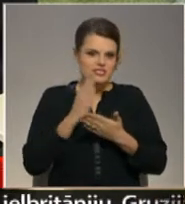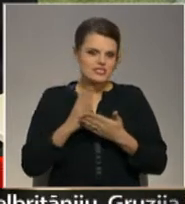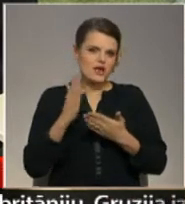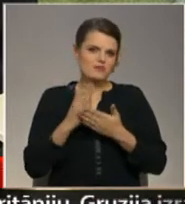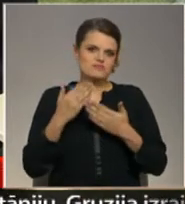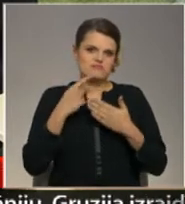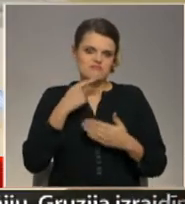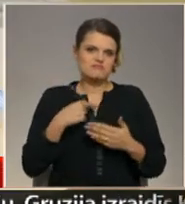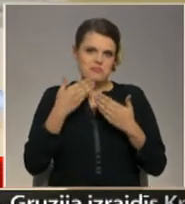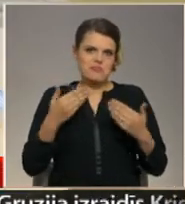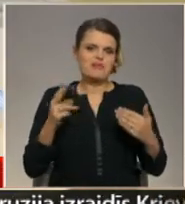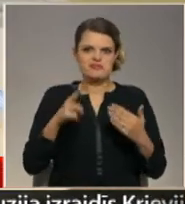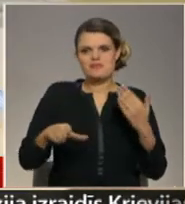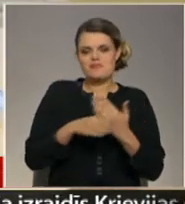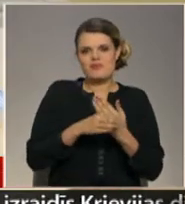ka esam palīdzējuši. Nu, tas ir